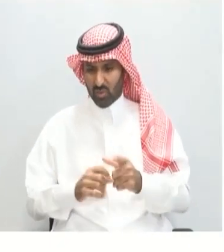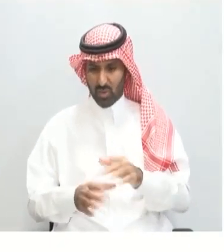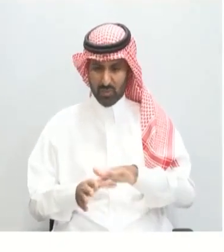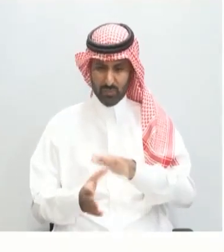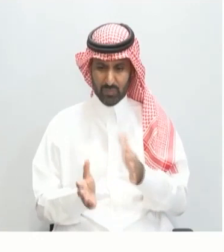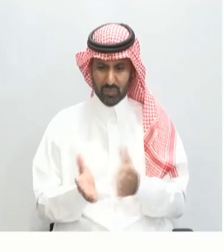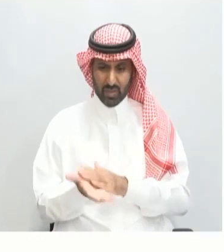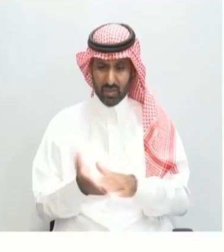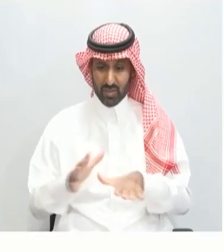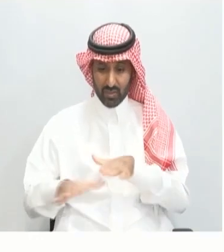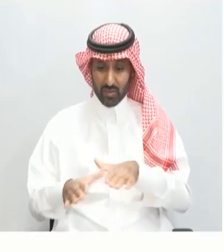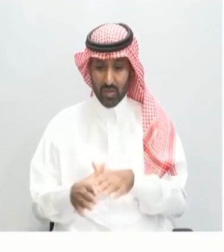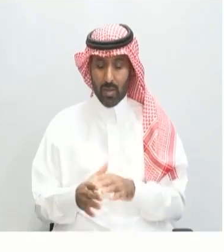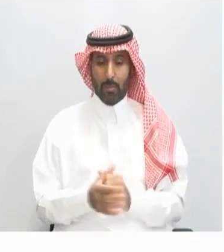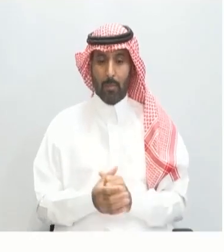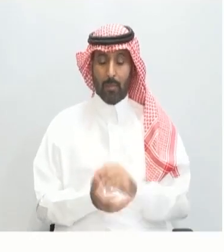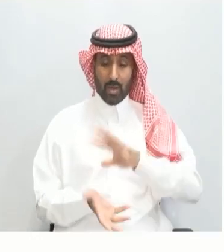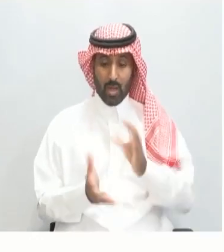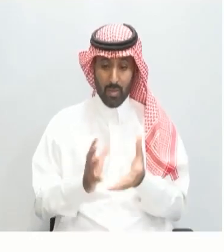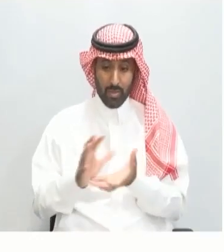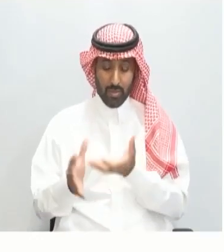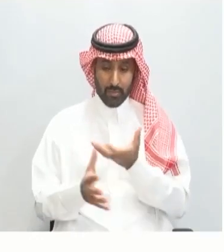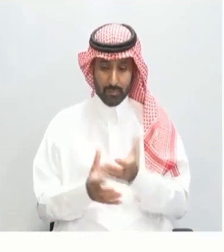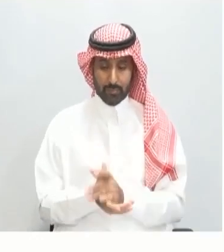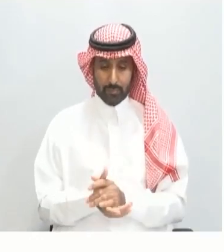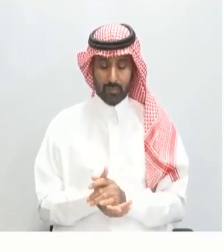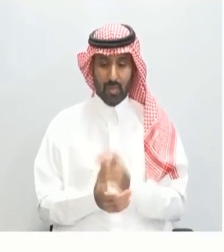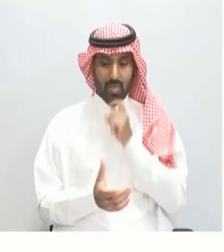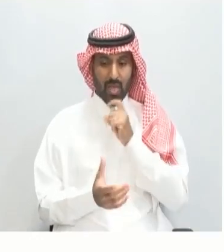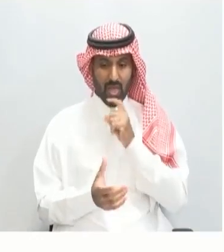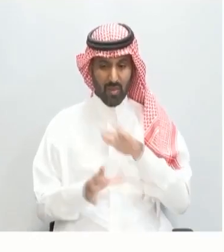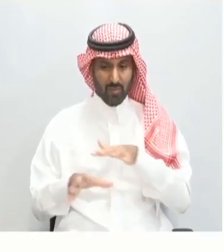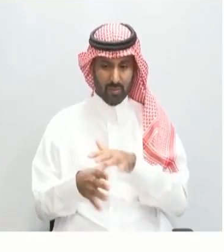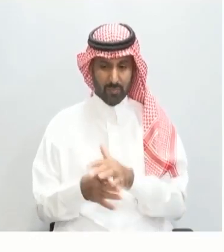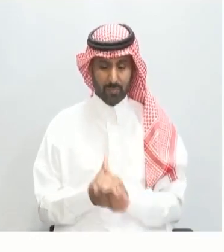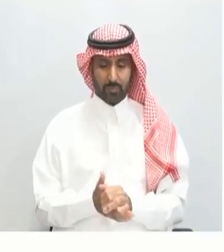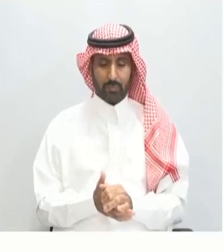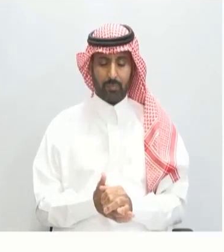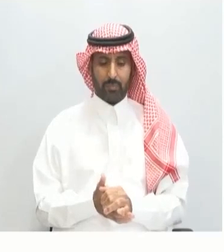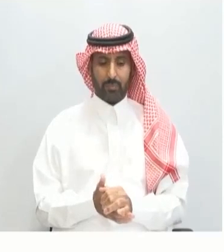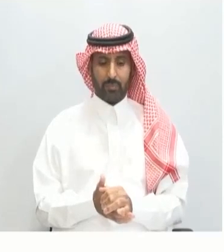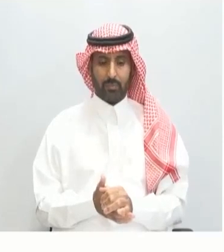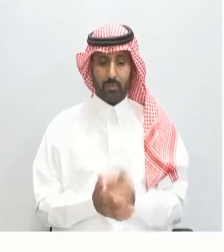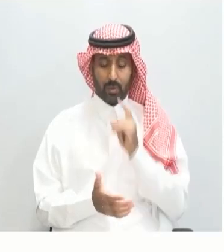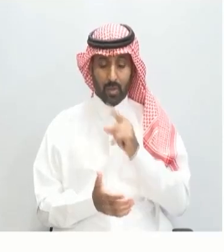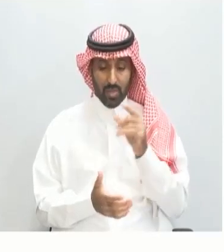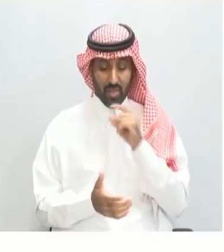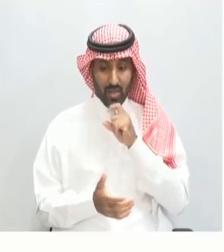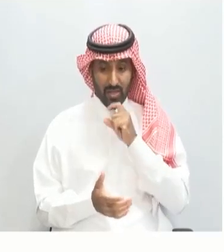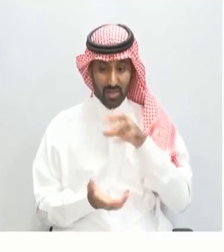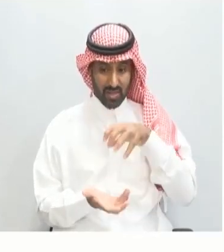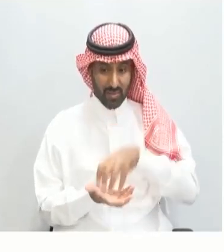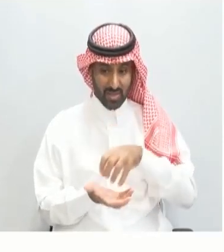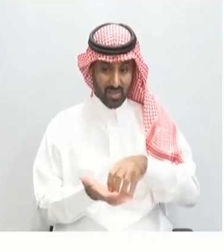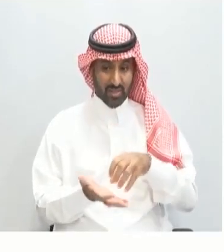تصيب اجزاء من القشره الارضيه الضعيفه لابد ان ننتبه ابنائي ونعرف انها هي مناطق ضعيفه